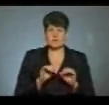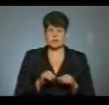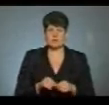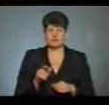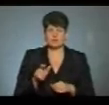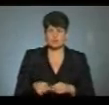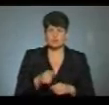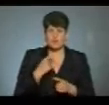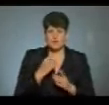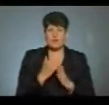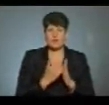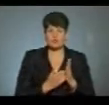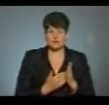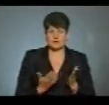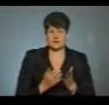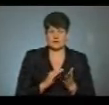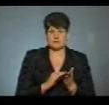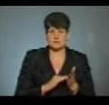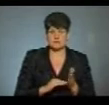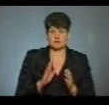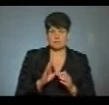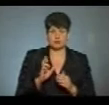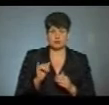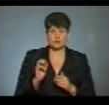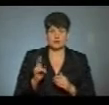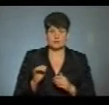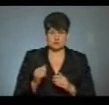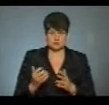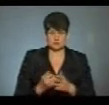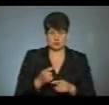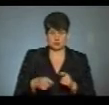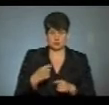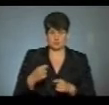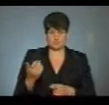Він каже, у протоколах, які патрульні склали на Володимира Букатку, знайшов порушення.